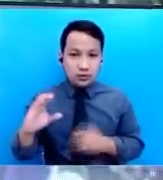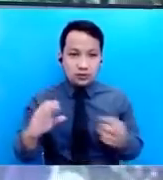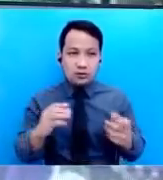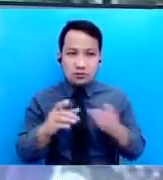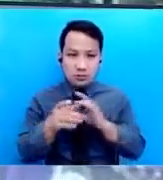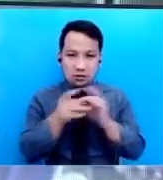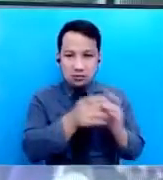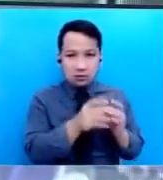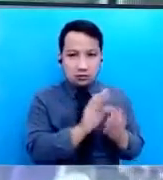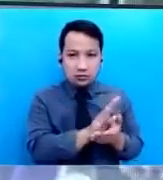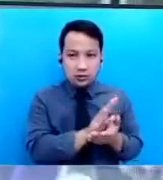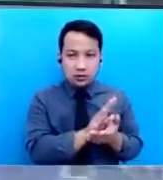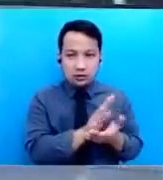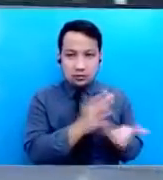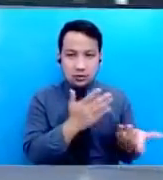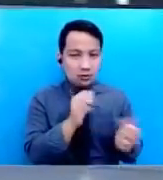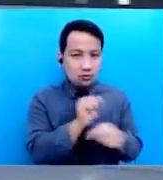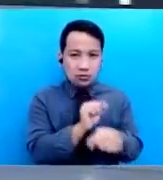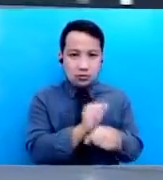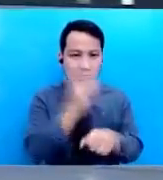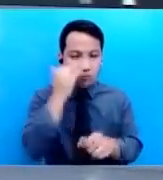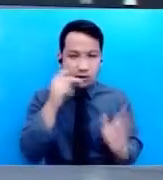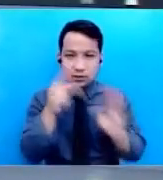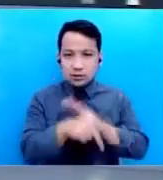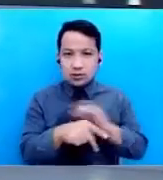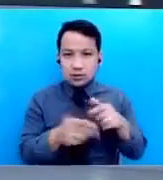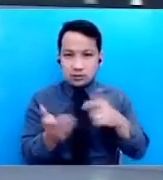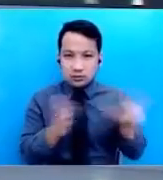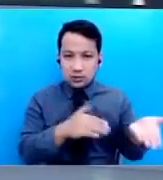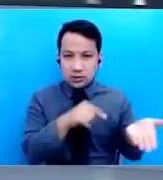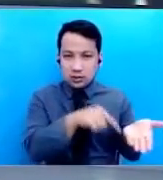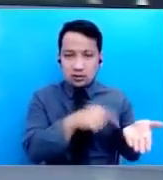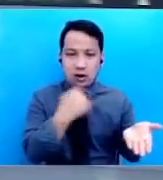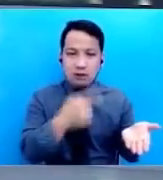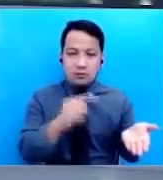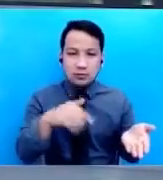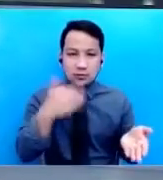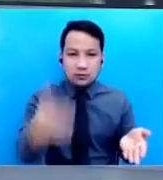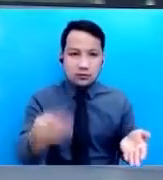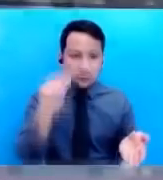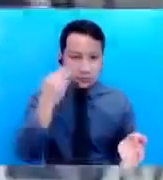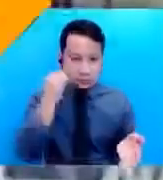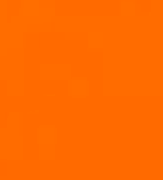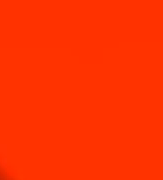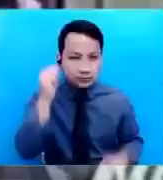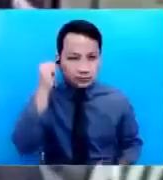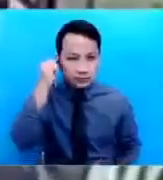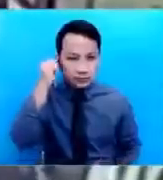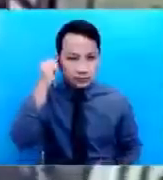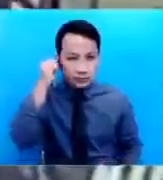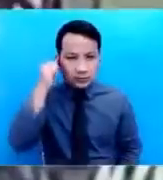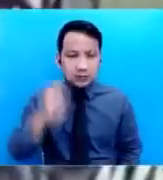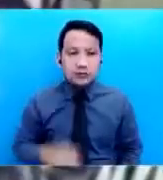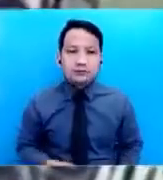ang pagpapatumba sa biktima. Nasa frontline ng balitang yan, si Marlene Alcaide.